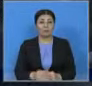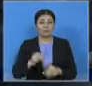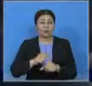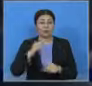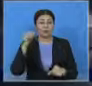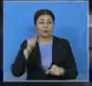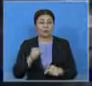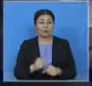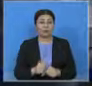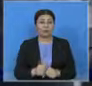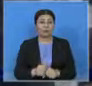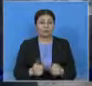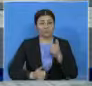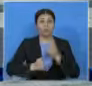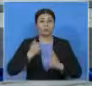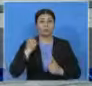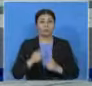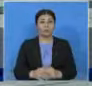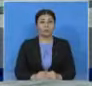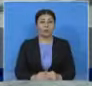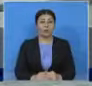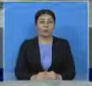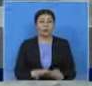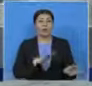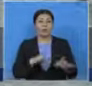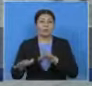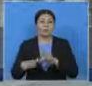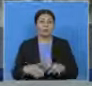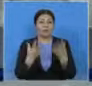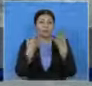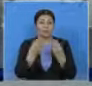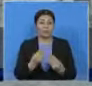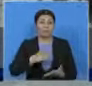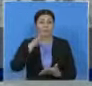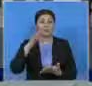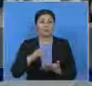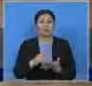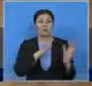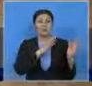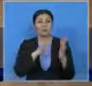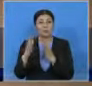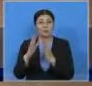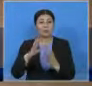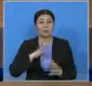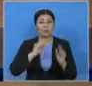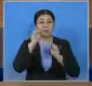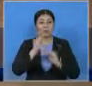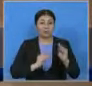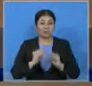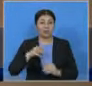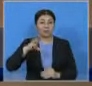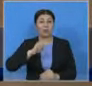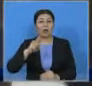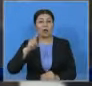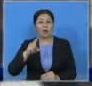таким вот, это в нем просыпается все. К слову, в рамках празднования Дня города в Центральном парке была организована и выставка гончих тазы.